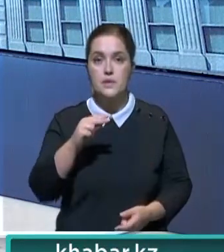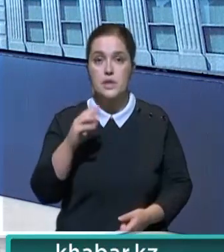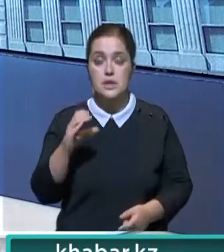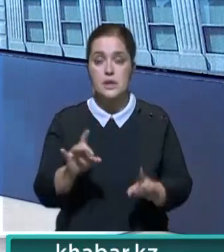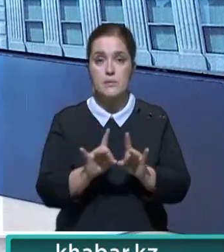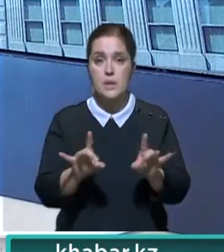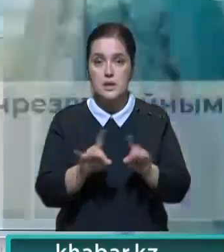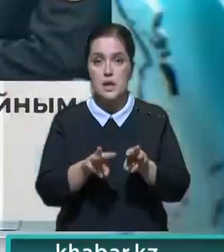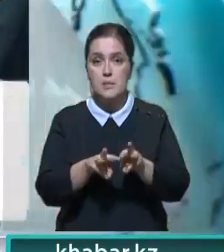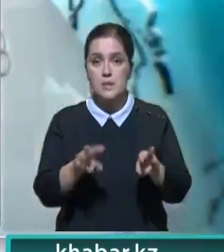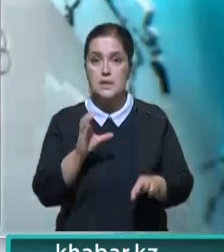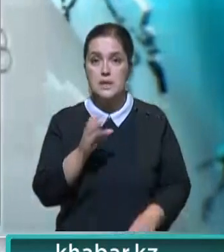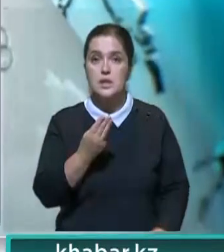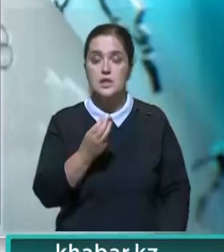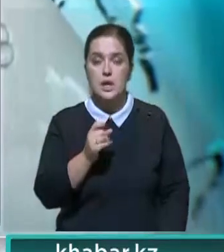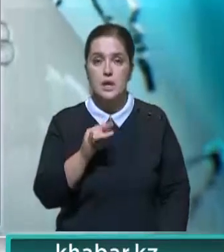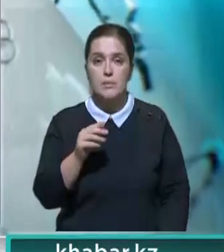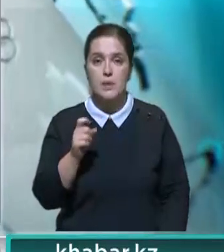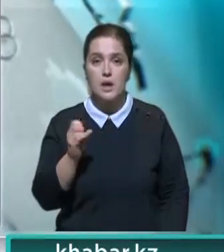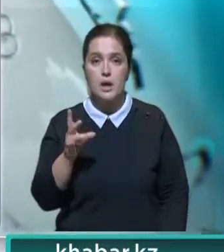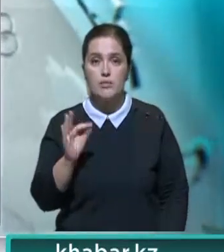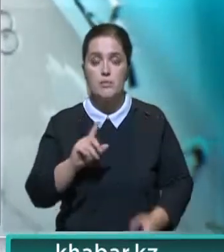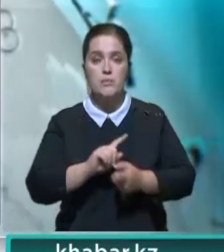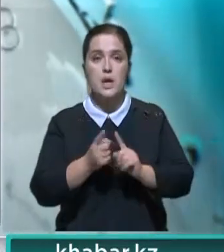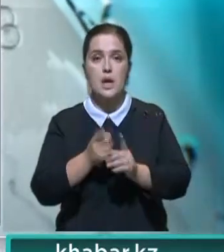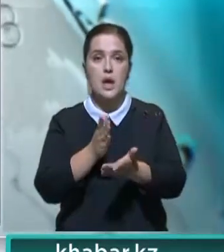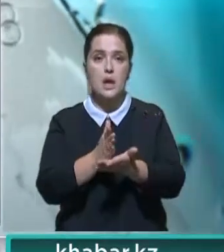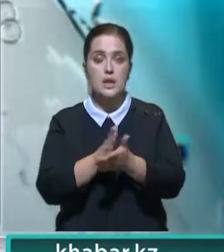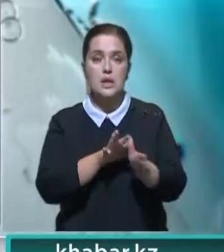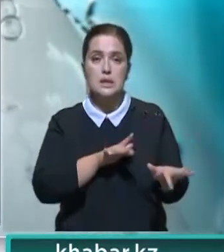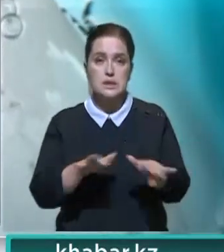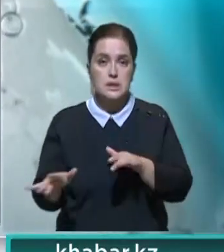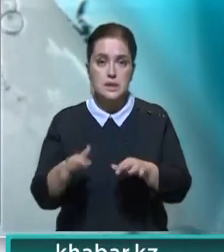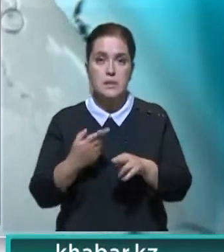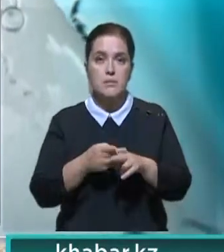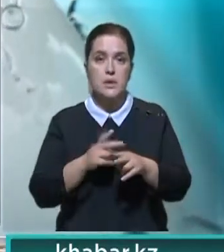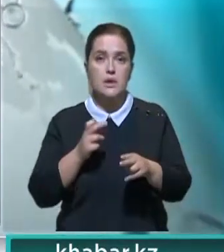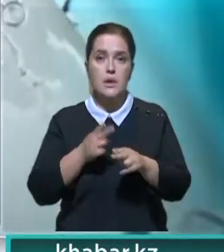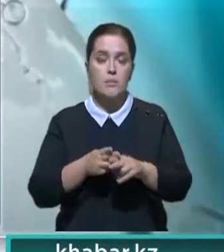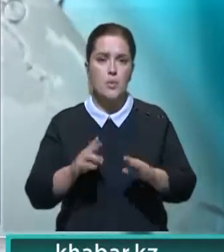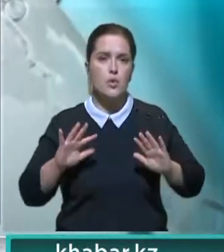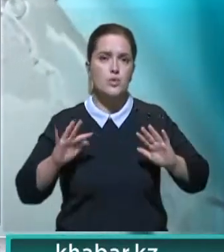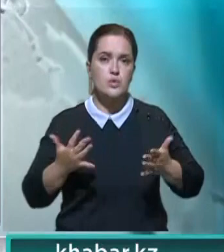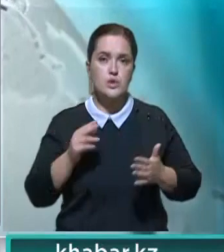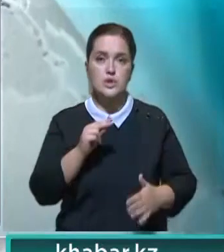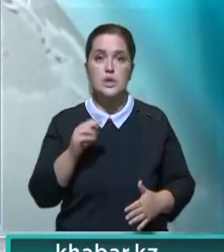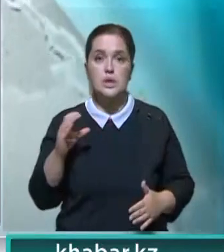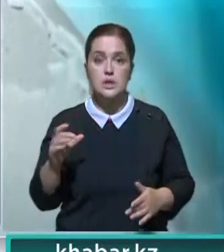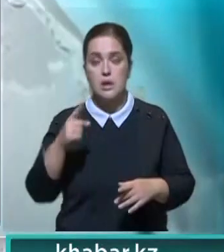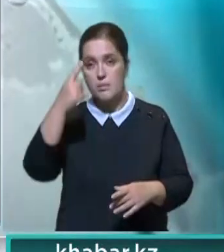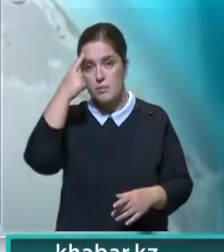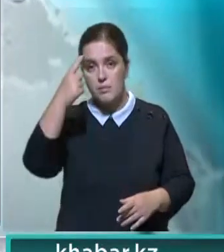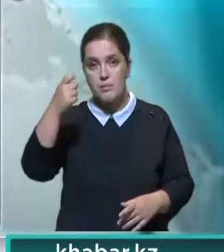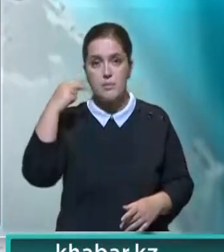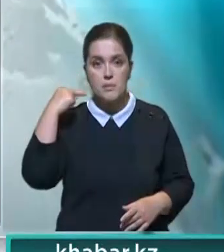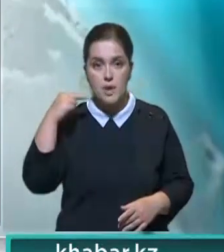По словам министра Сырыма Шарифханова, планируется переориентация деятельности с ликвидации на предупреждение случаев ЧС. Также он